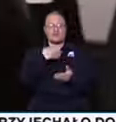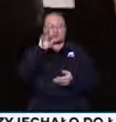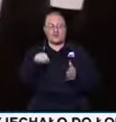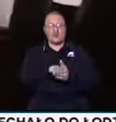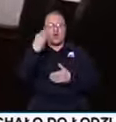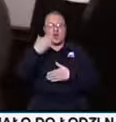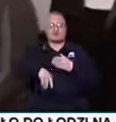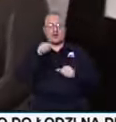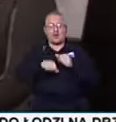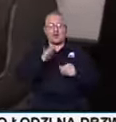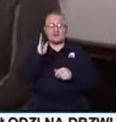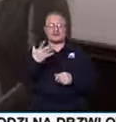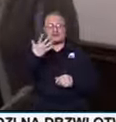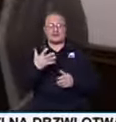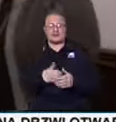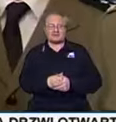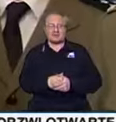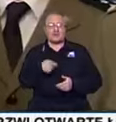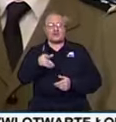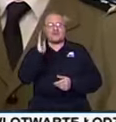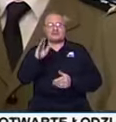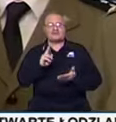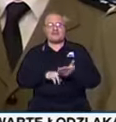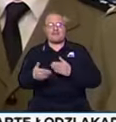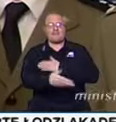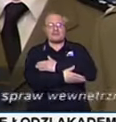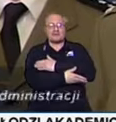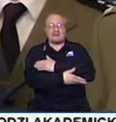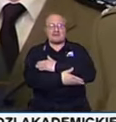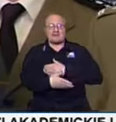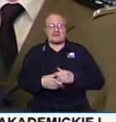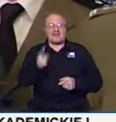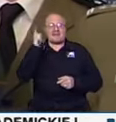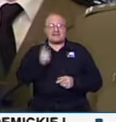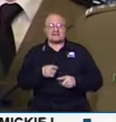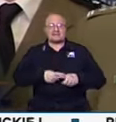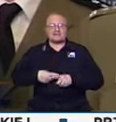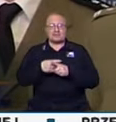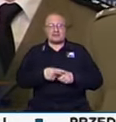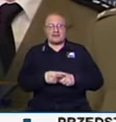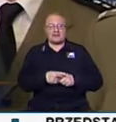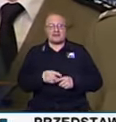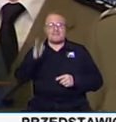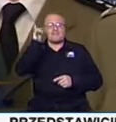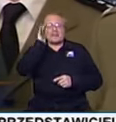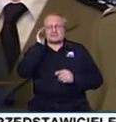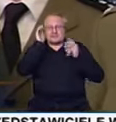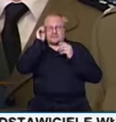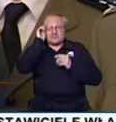końca roku ma ich powstać 5. To będzie na podstawie decyzji wspólnej